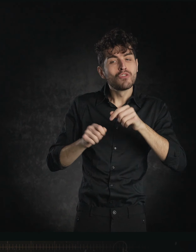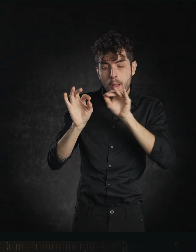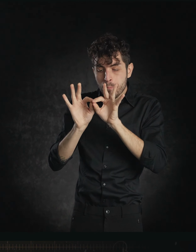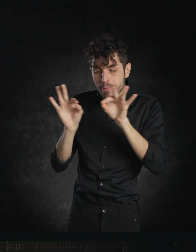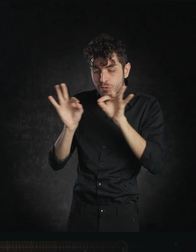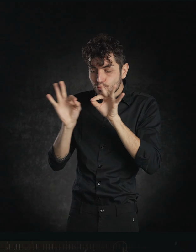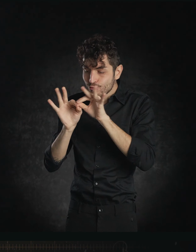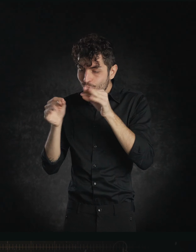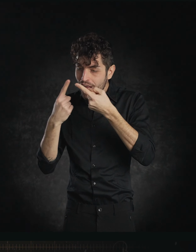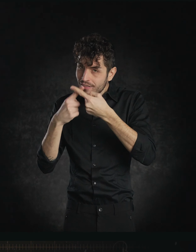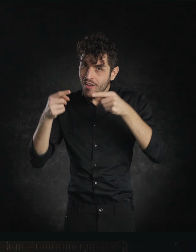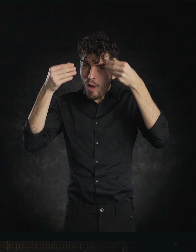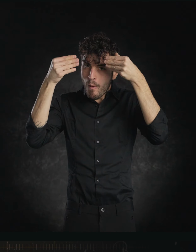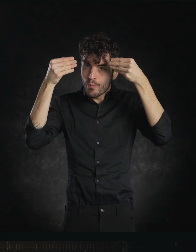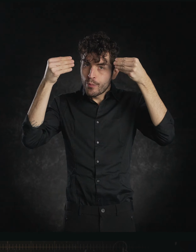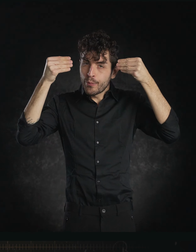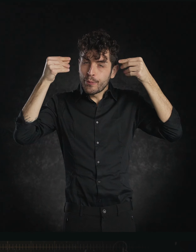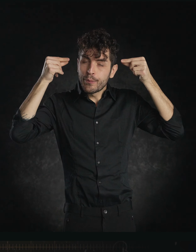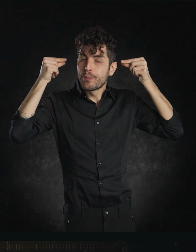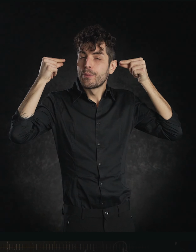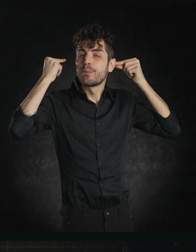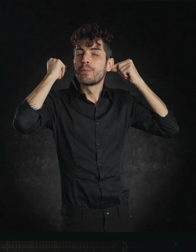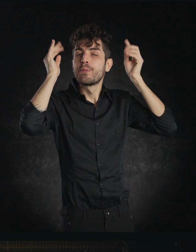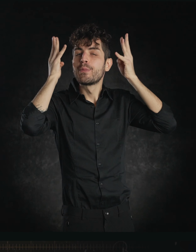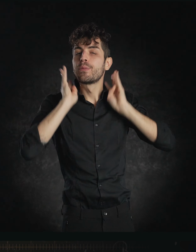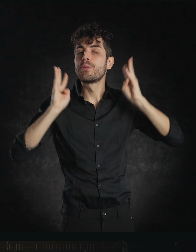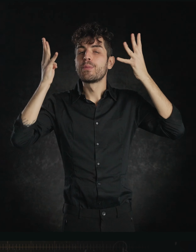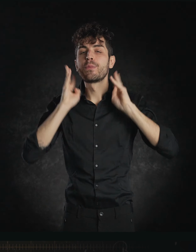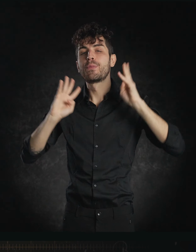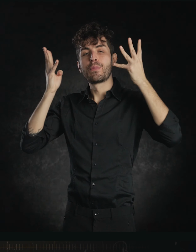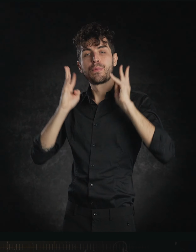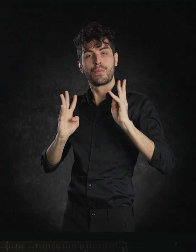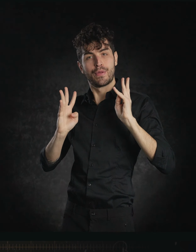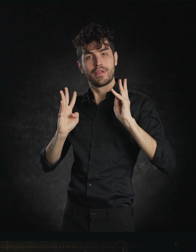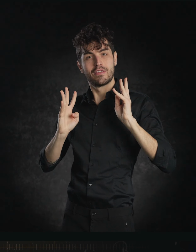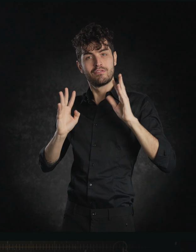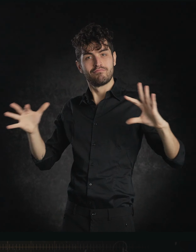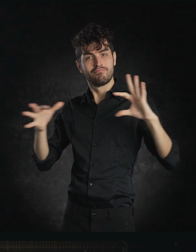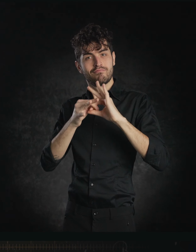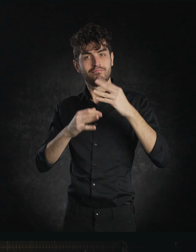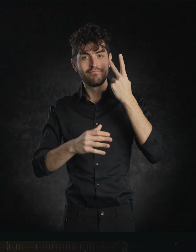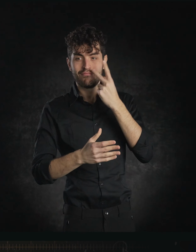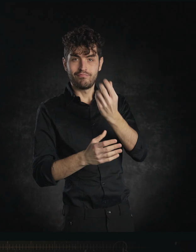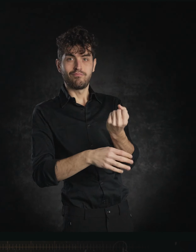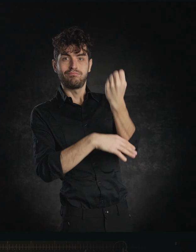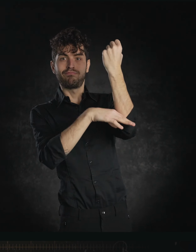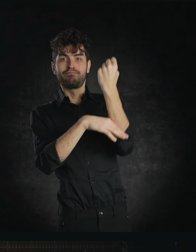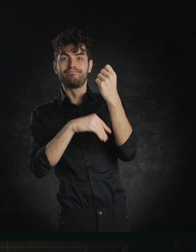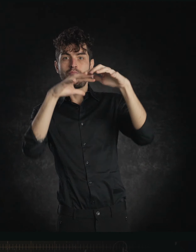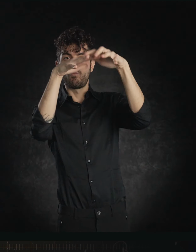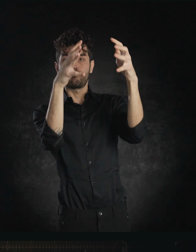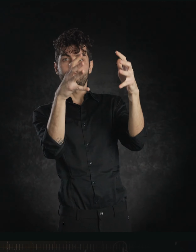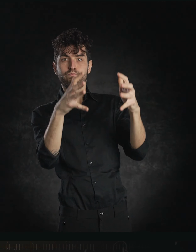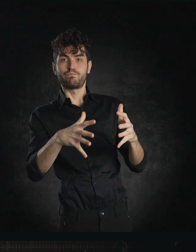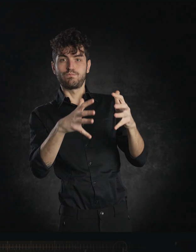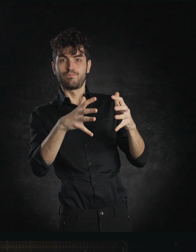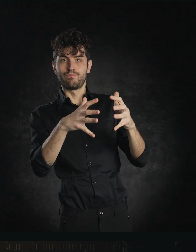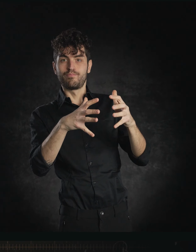che è intrecciata in maniera molto fine. Vediamo la stessa differenza che vediamo nelle statue